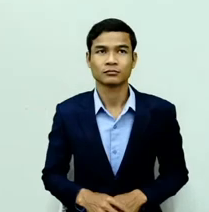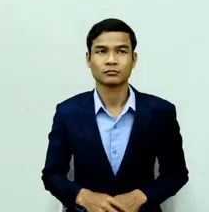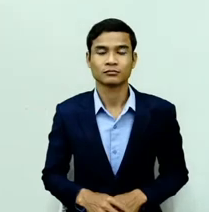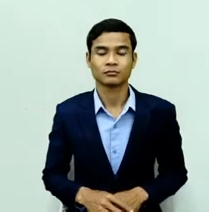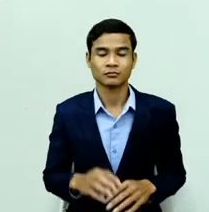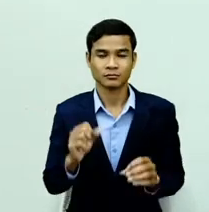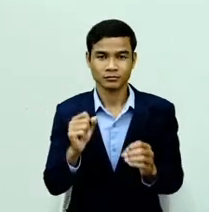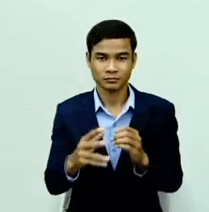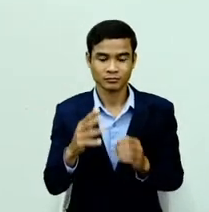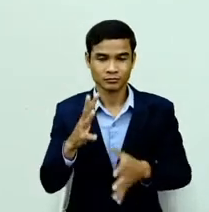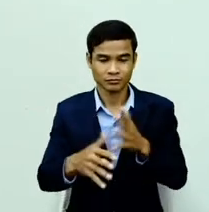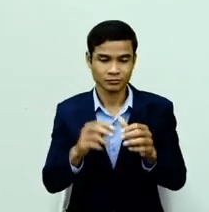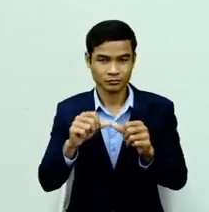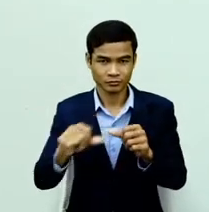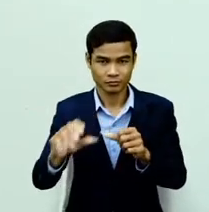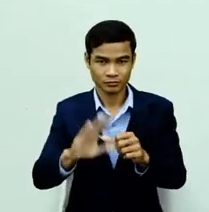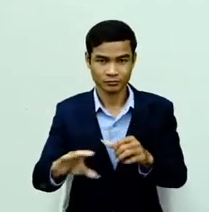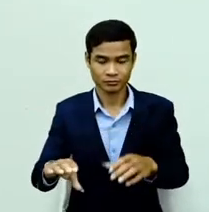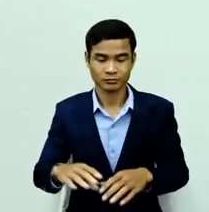chặt đám ăn bàn to mà